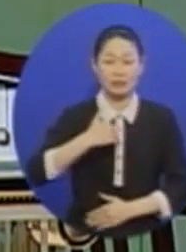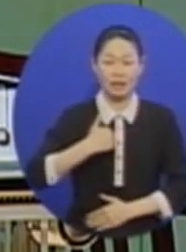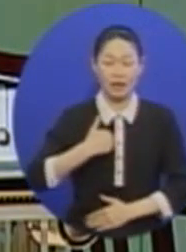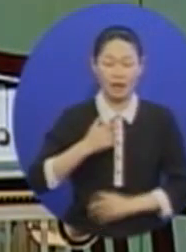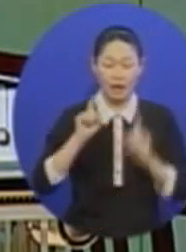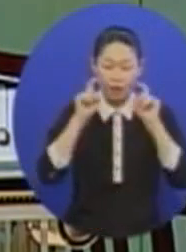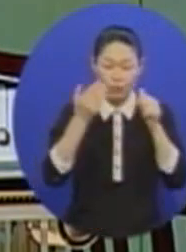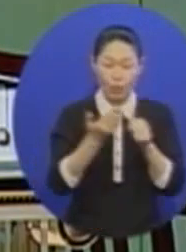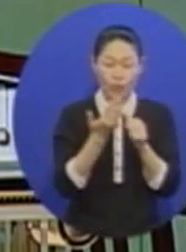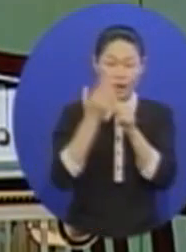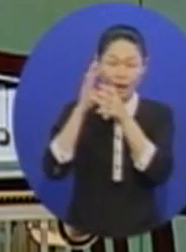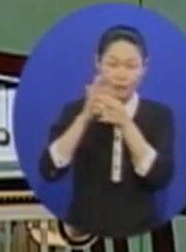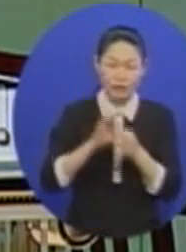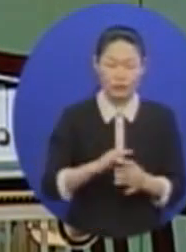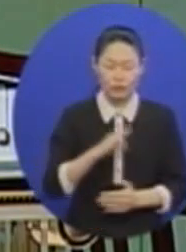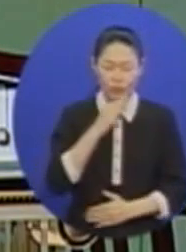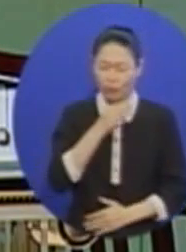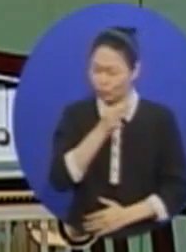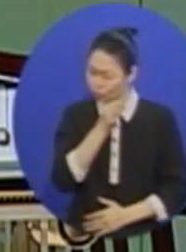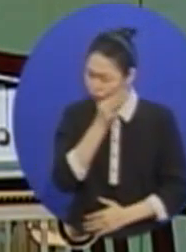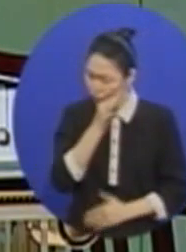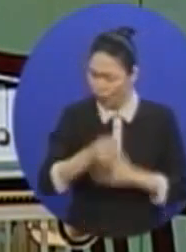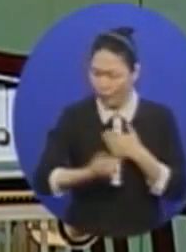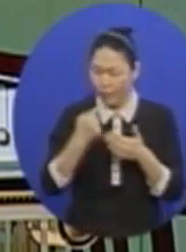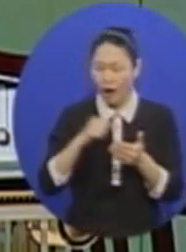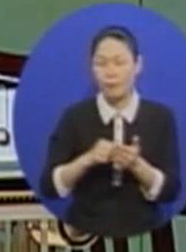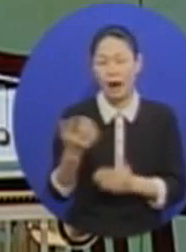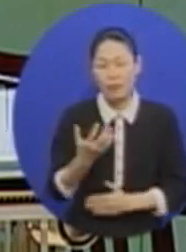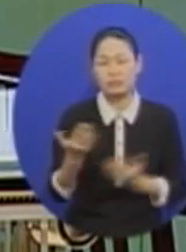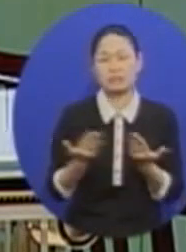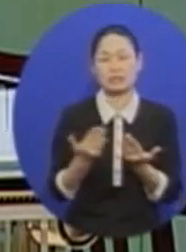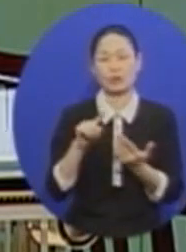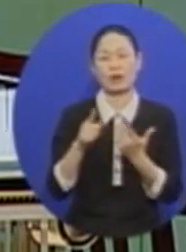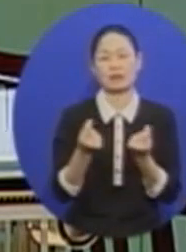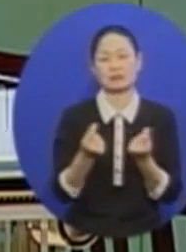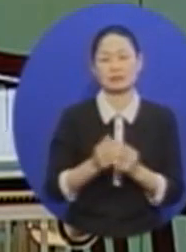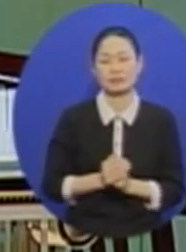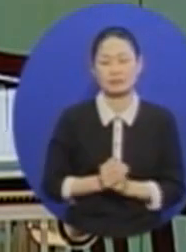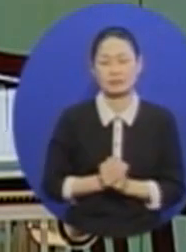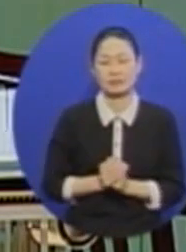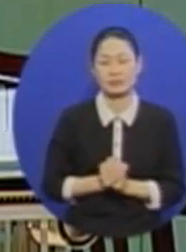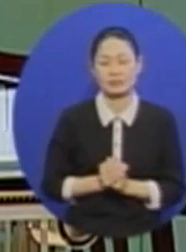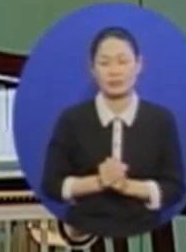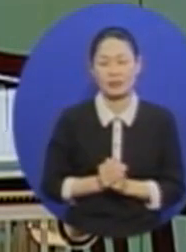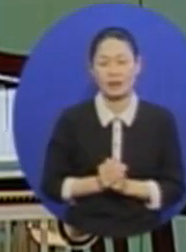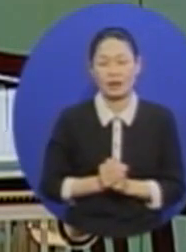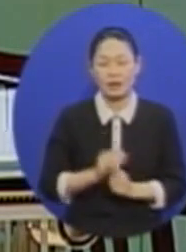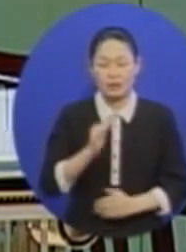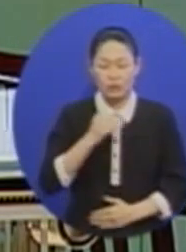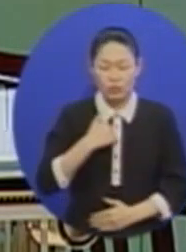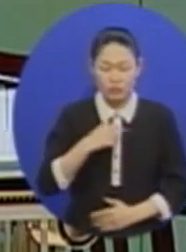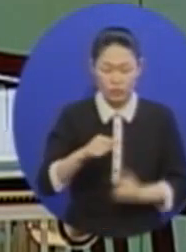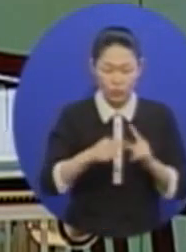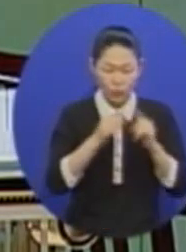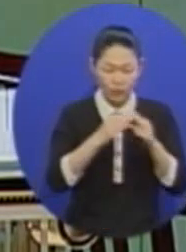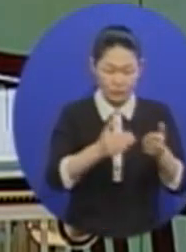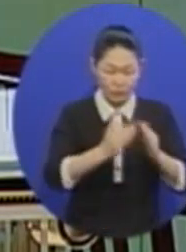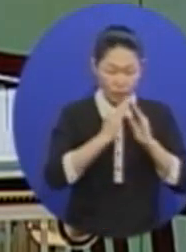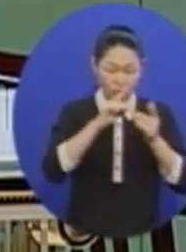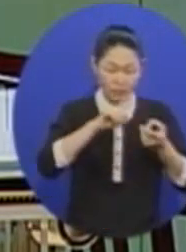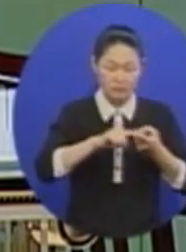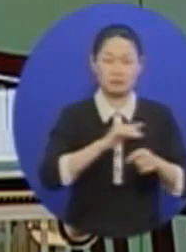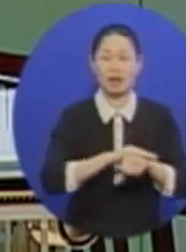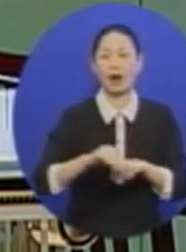정말 부끄럽고 마음 아픈 일이 그 것이었어요 저는 아 교회를 이렇게 세워야 한다는 것을 잘